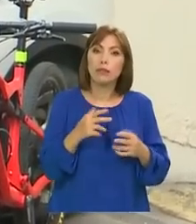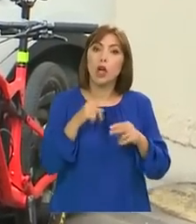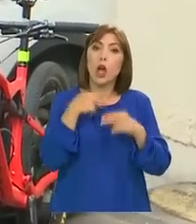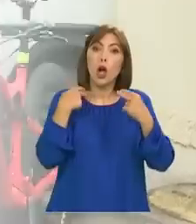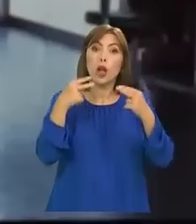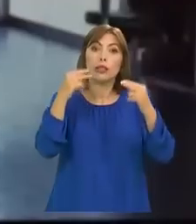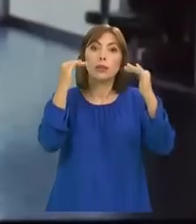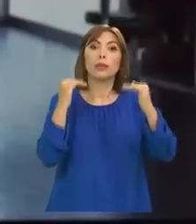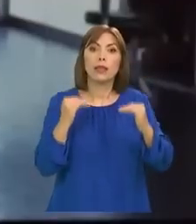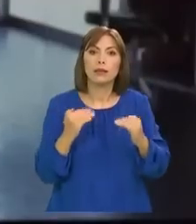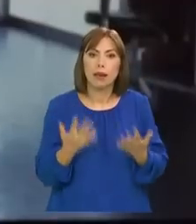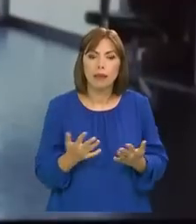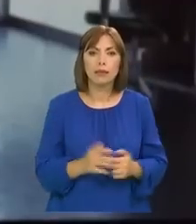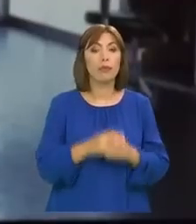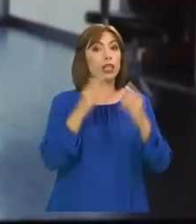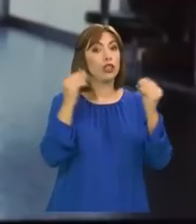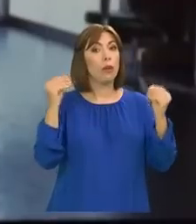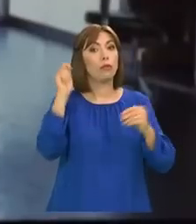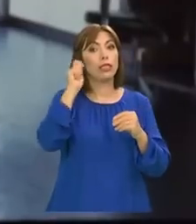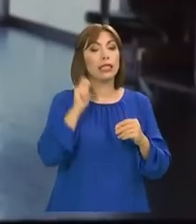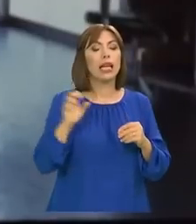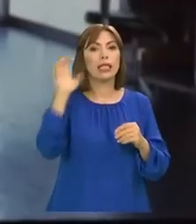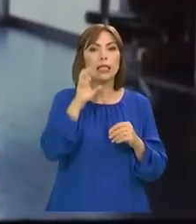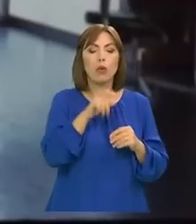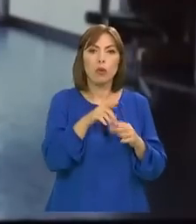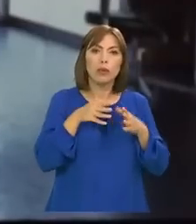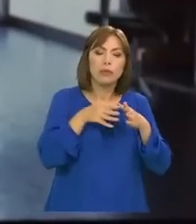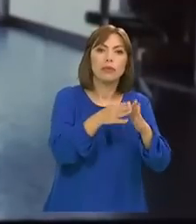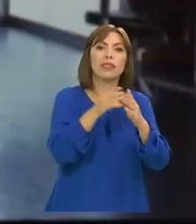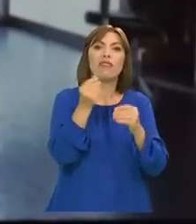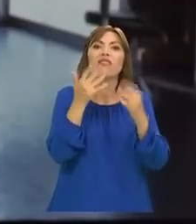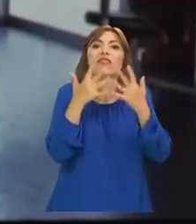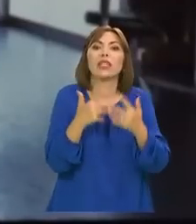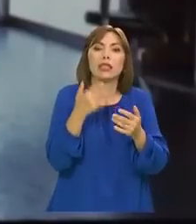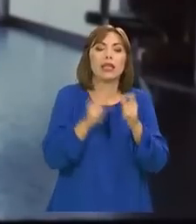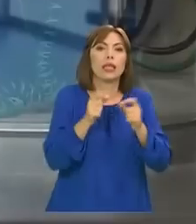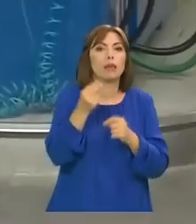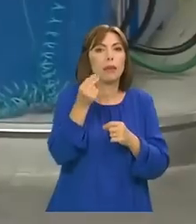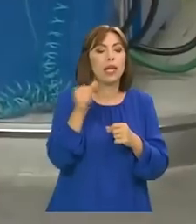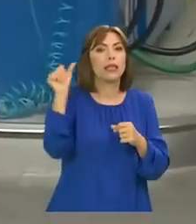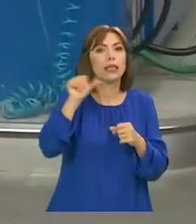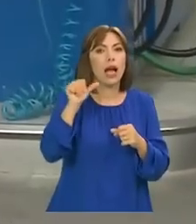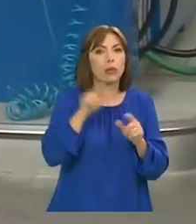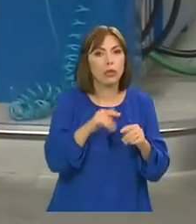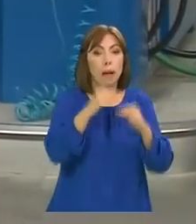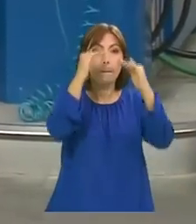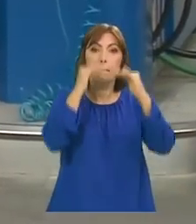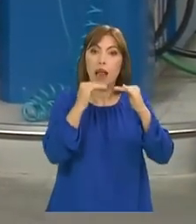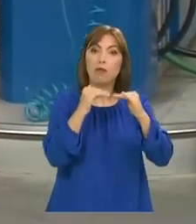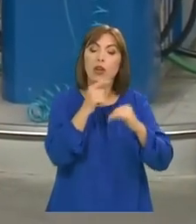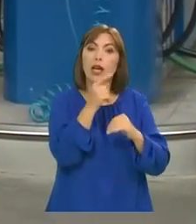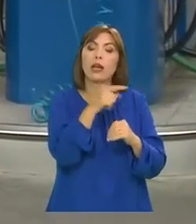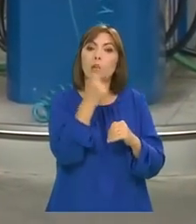scadă. Cele mai multe țări din Europa au umblat pe zona fiscală când e vorba de prețul carburanților. Plafonarea nu este o